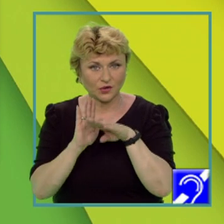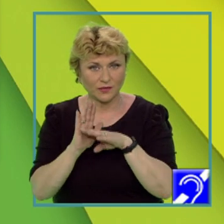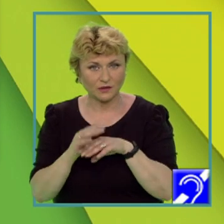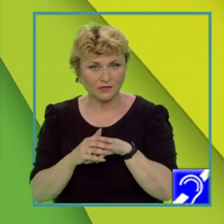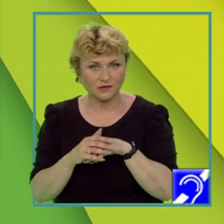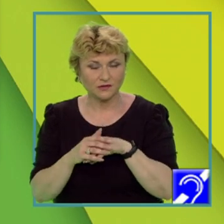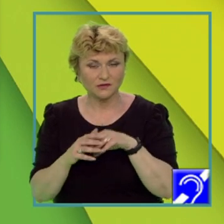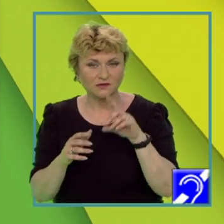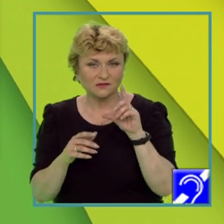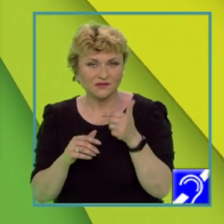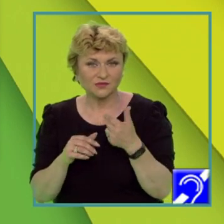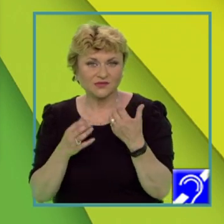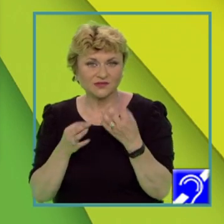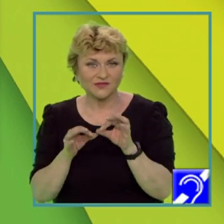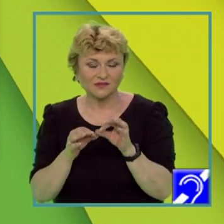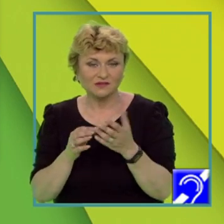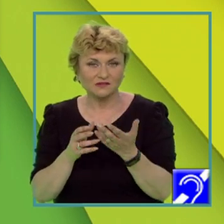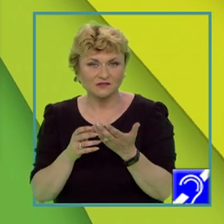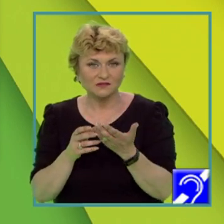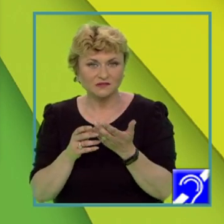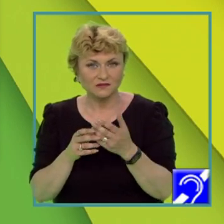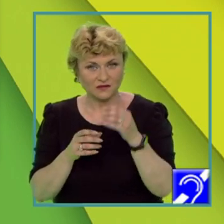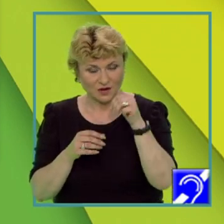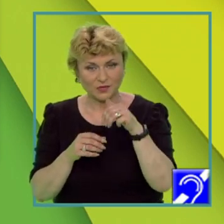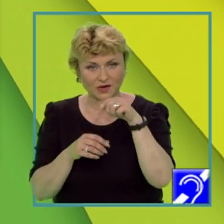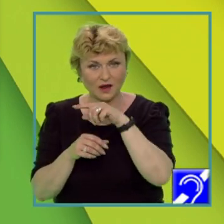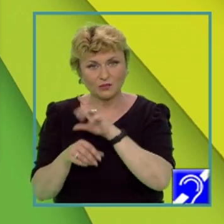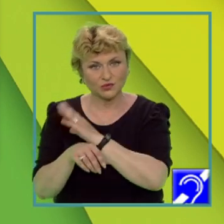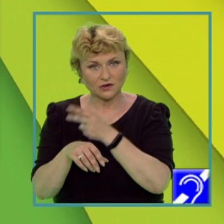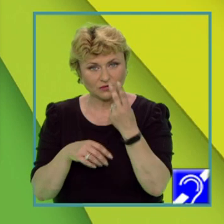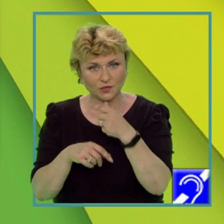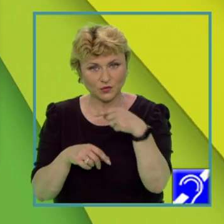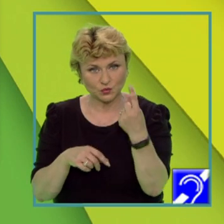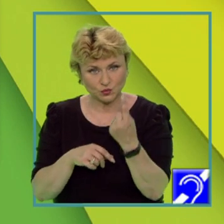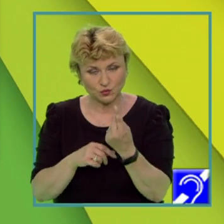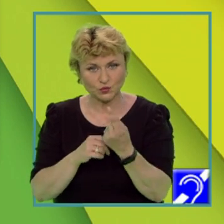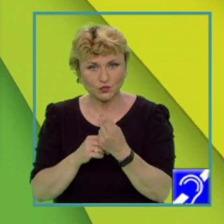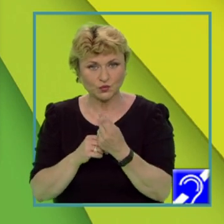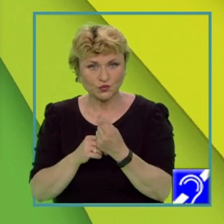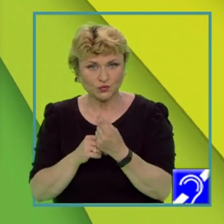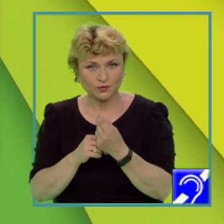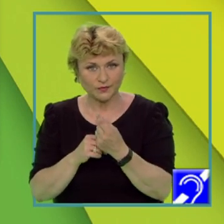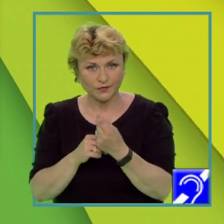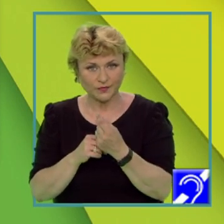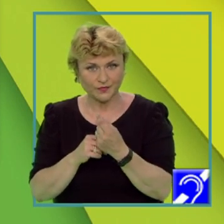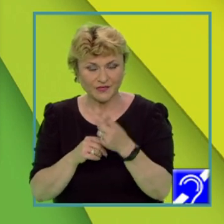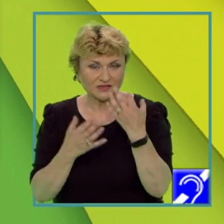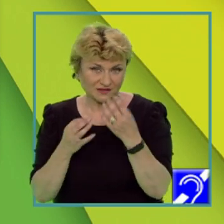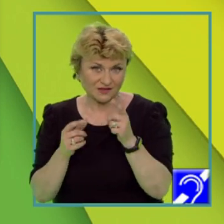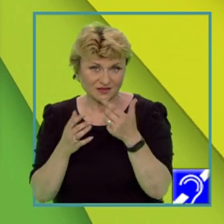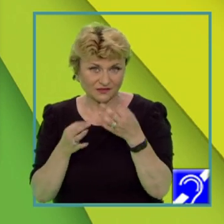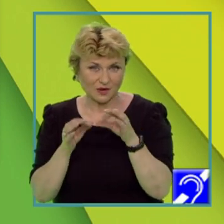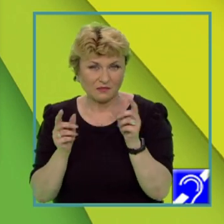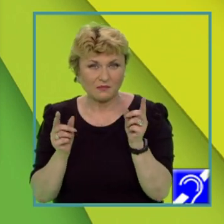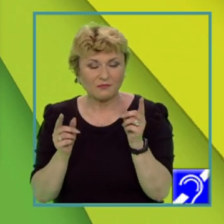strict mai mic decât 0 Deci m patrat minus 1 supra 2 va trebui să fie necesar să fie mai mic decât 0